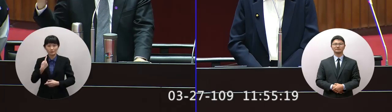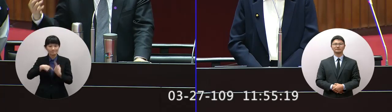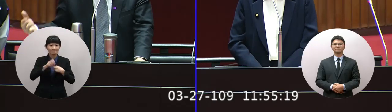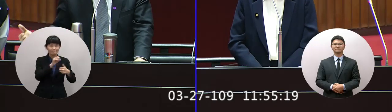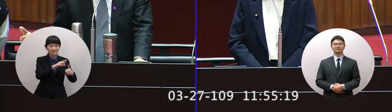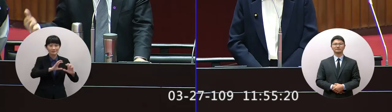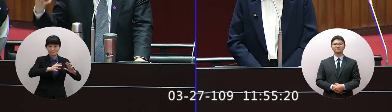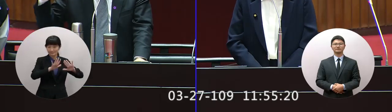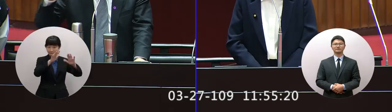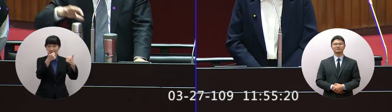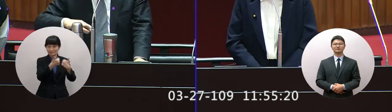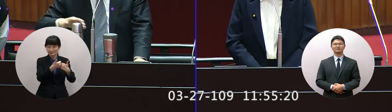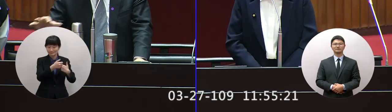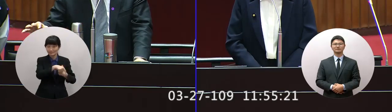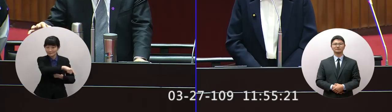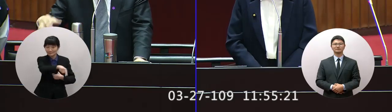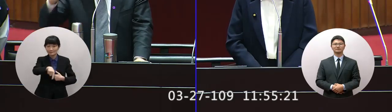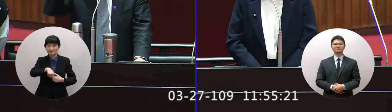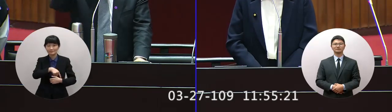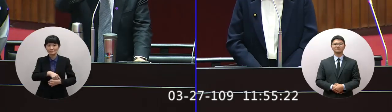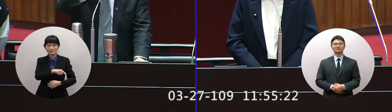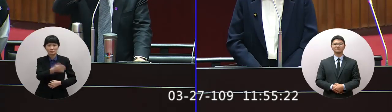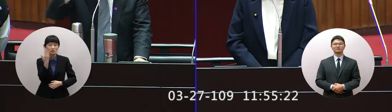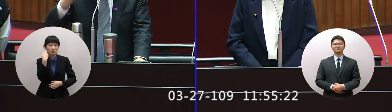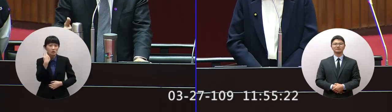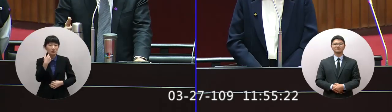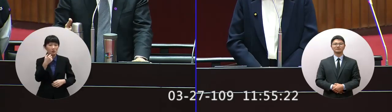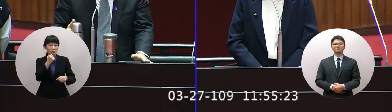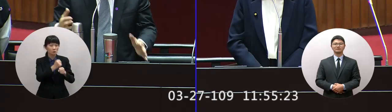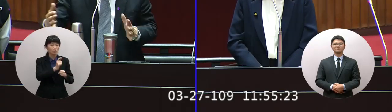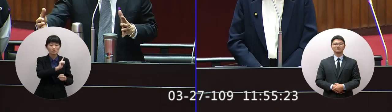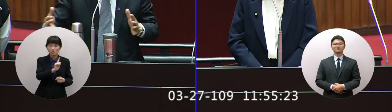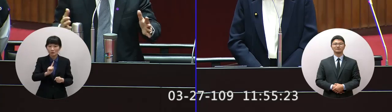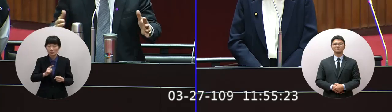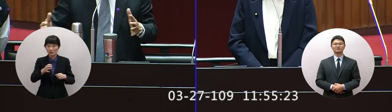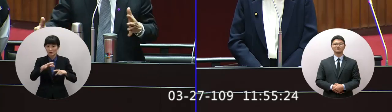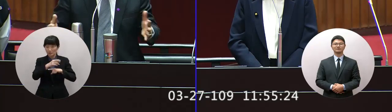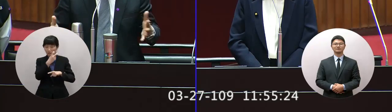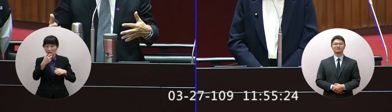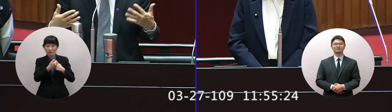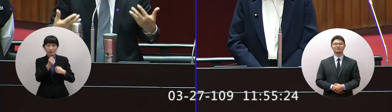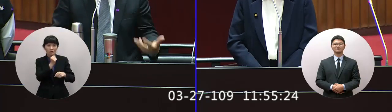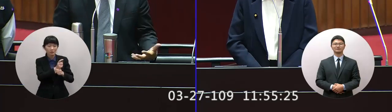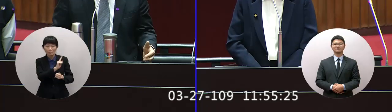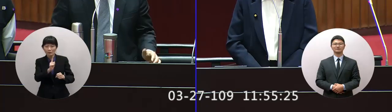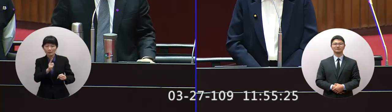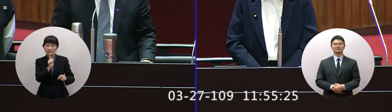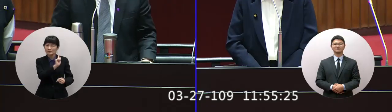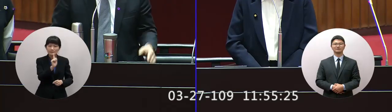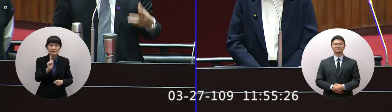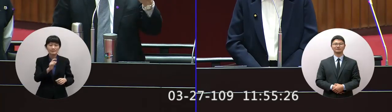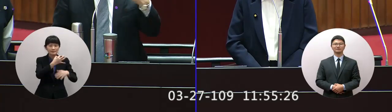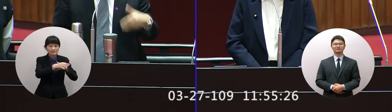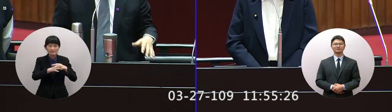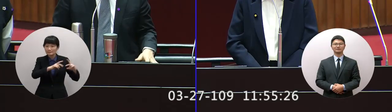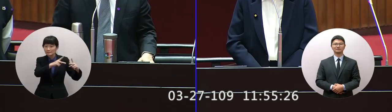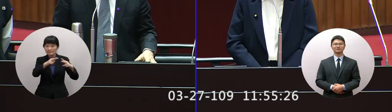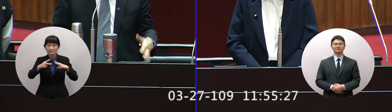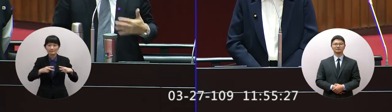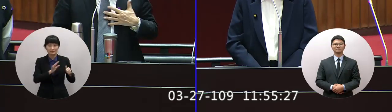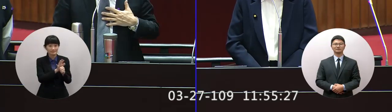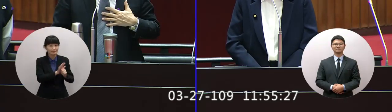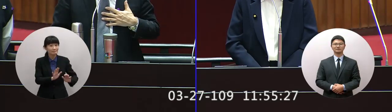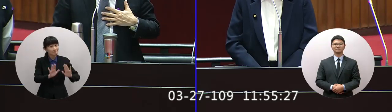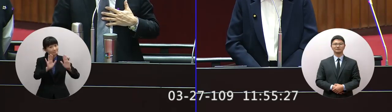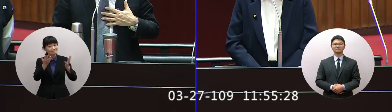会过去做法，金管会的做法到底哪些地方还应该怎么做才会更